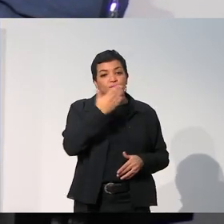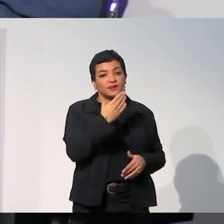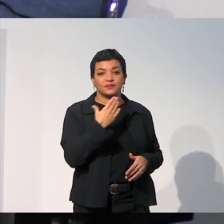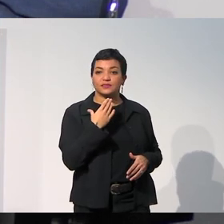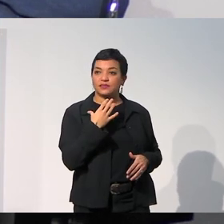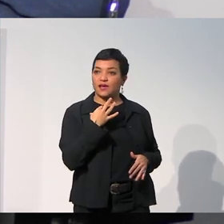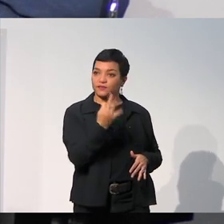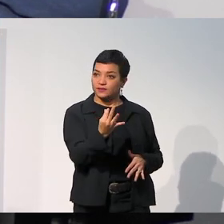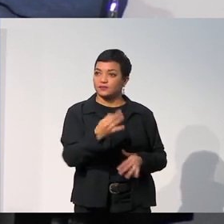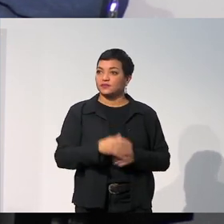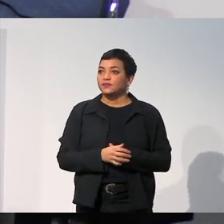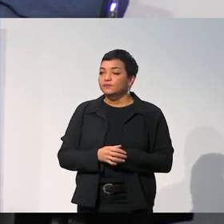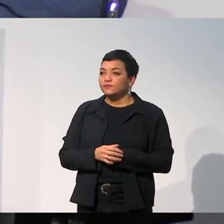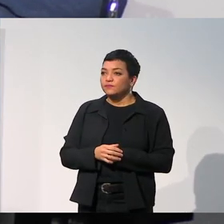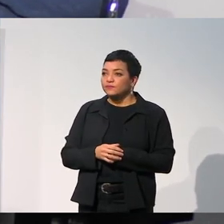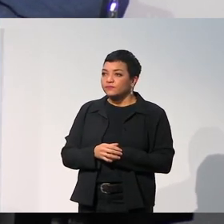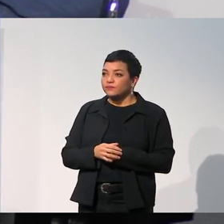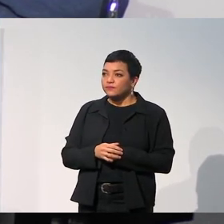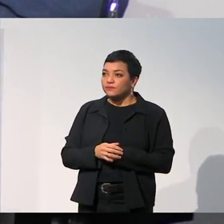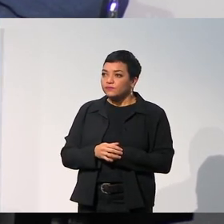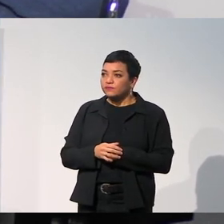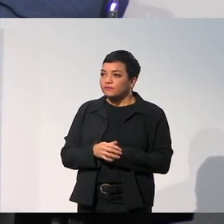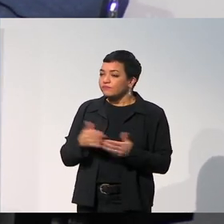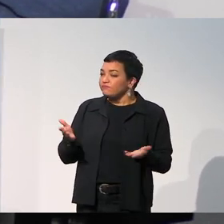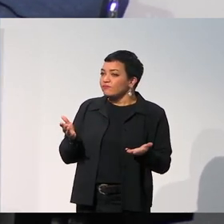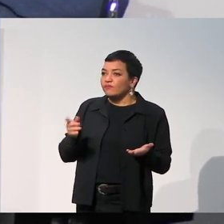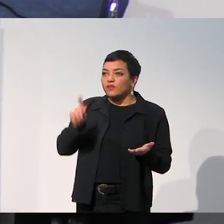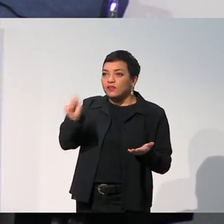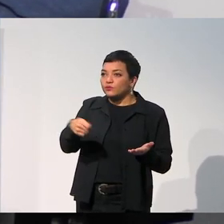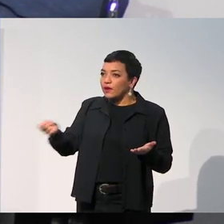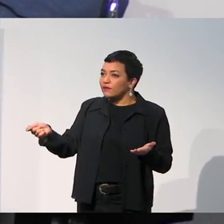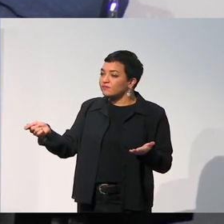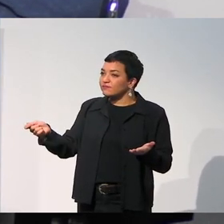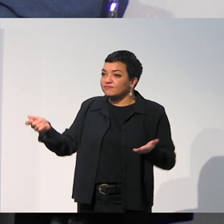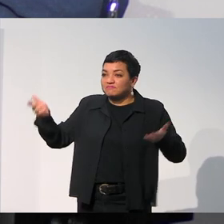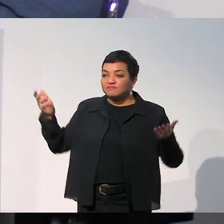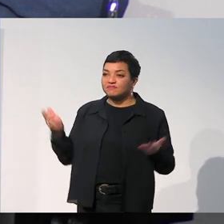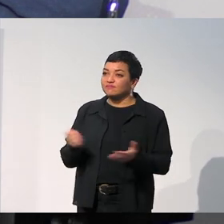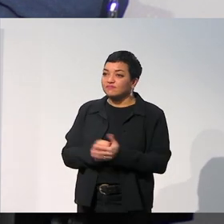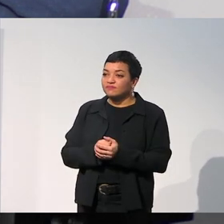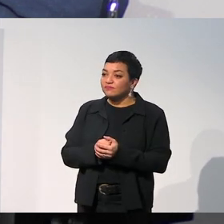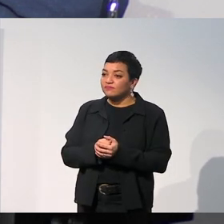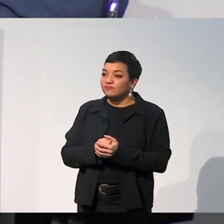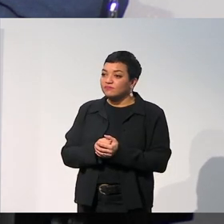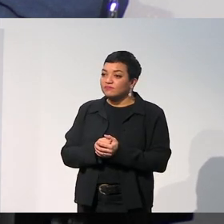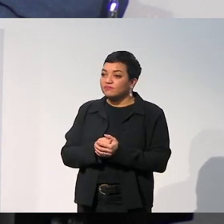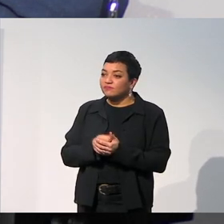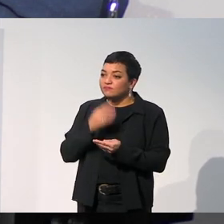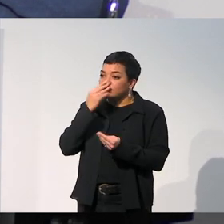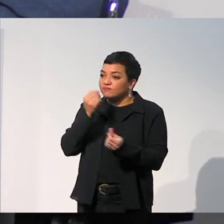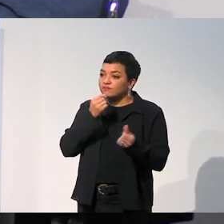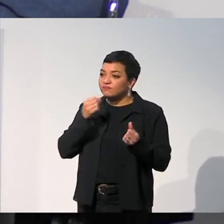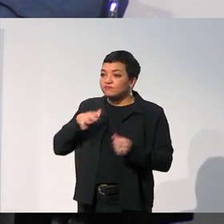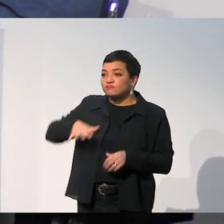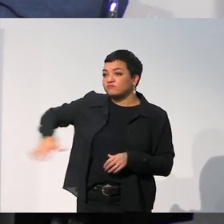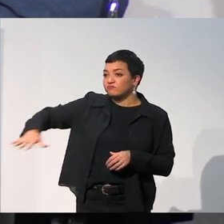invité. Ça s'est fait très naturellement. Enfin, d'abord, je crois qu'on est tous aujourd'hui assez